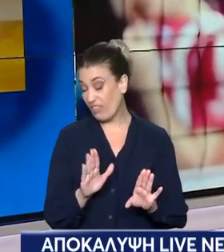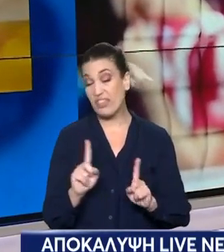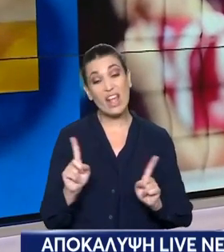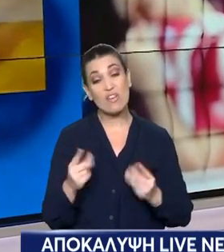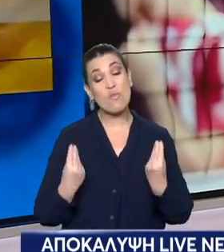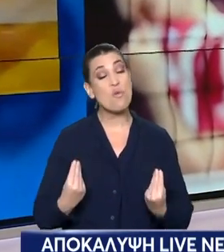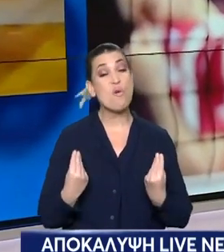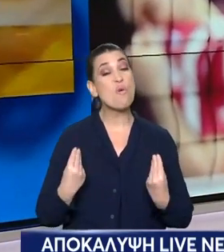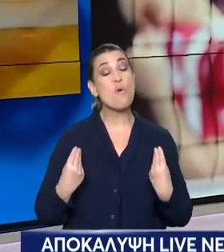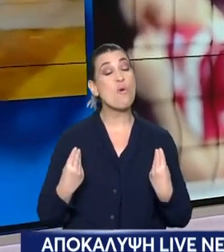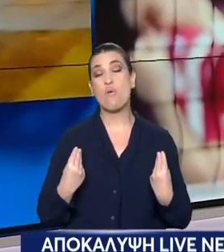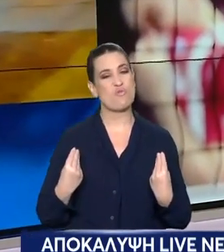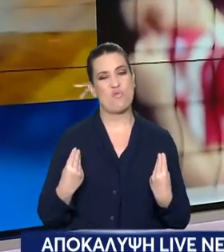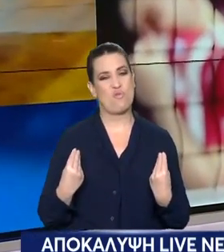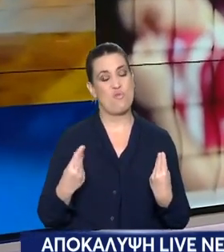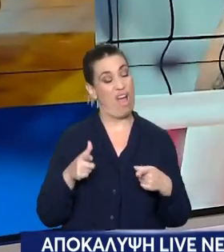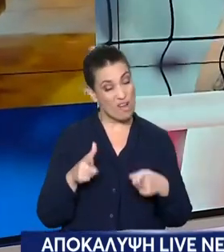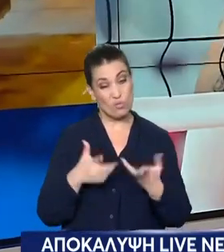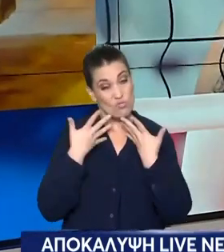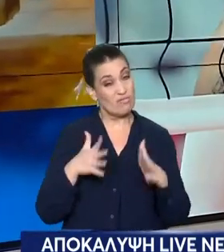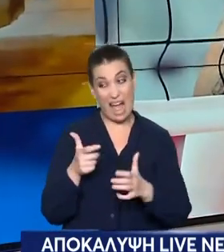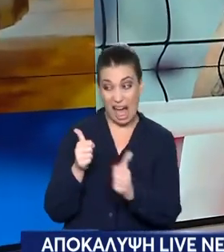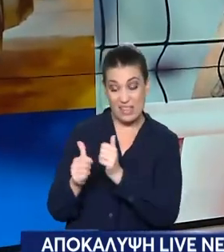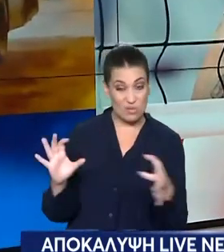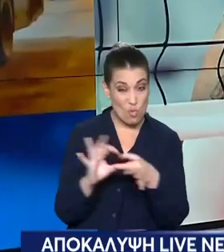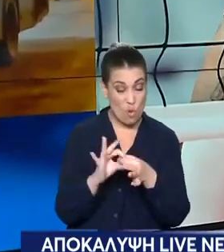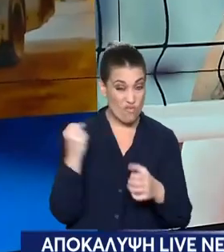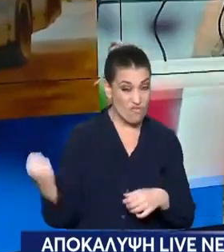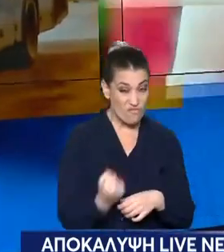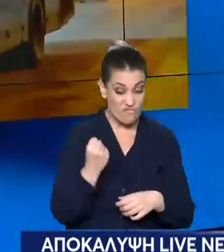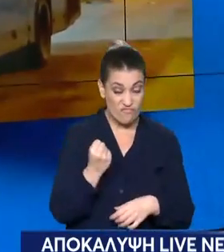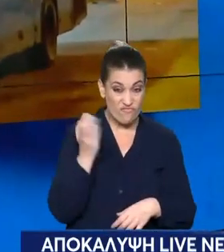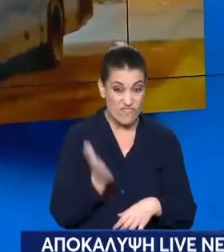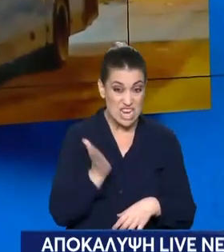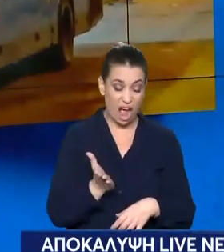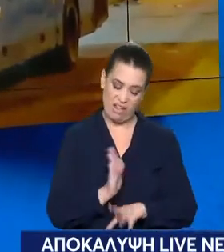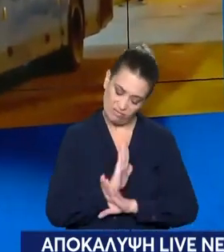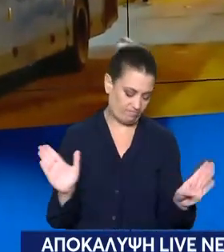Είναι πραγματικά πάρα πολύ τραγικό. Είναι όλοι χαμένοι από αυτήν την ιστορία.